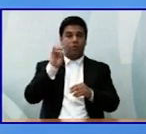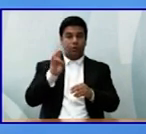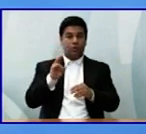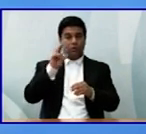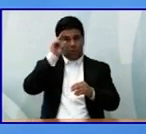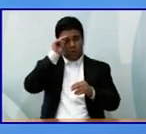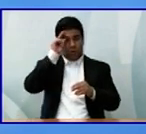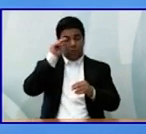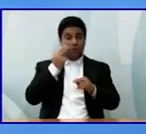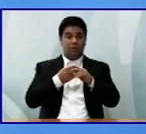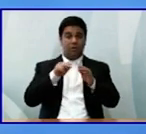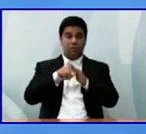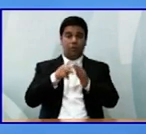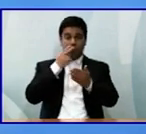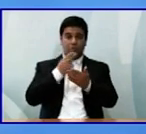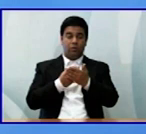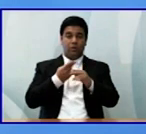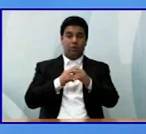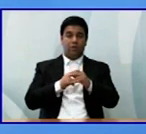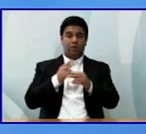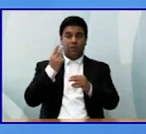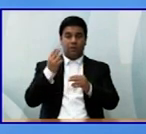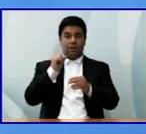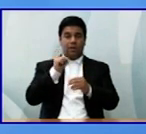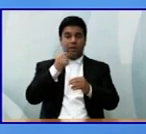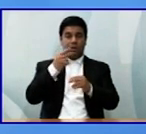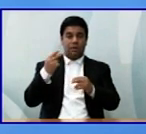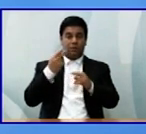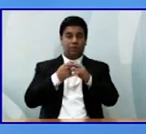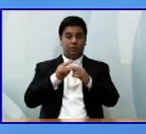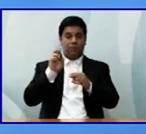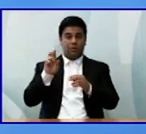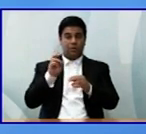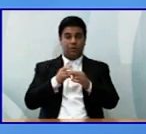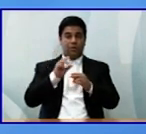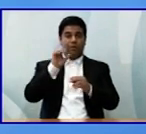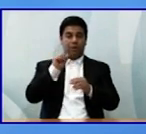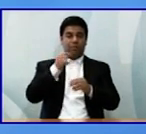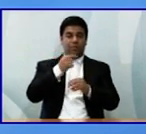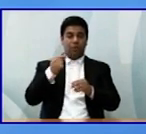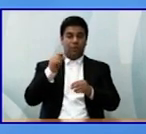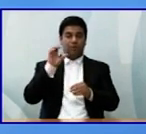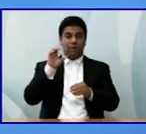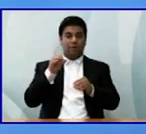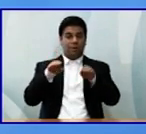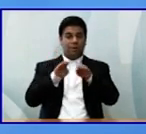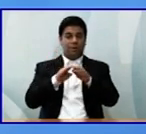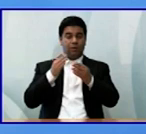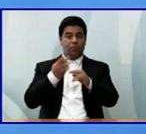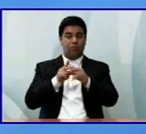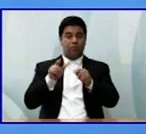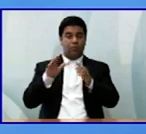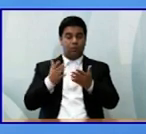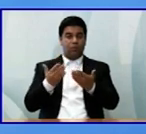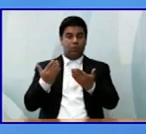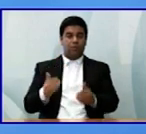bu ko'rinishidagi ikkita tenglama, qarang, ax plus b va ax plus b minus c ga teng, birinchi holatda